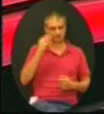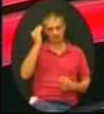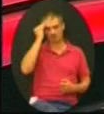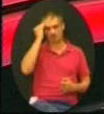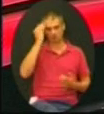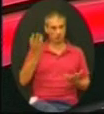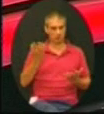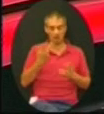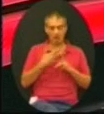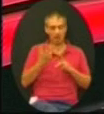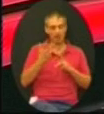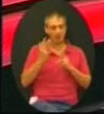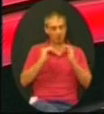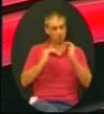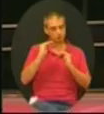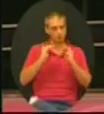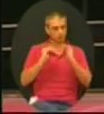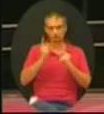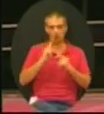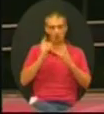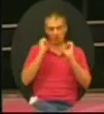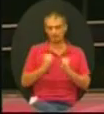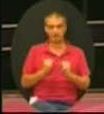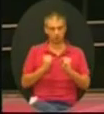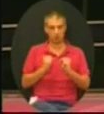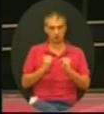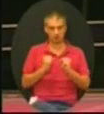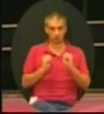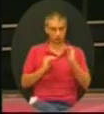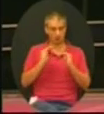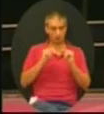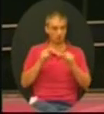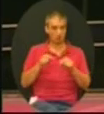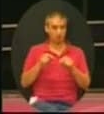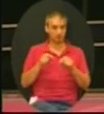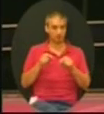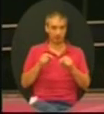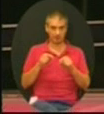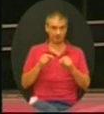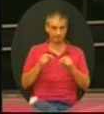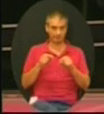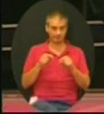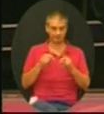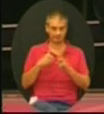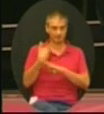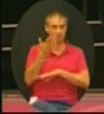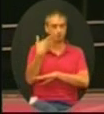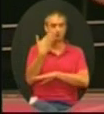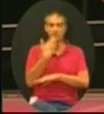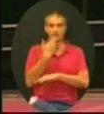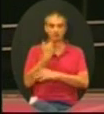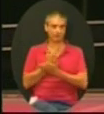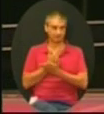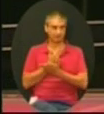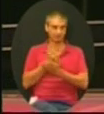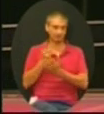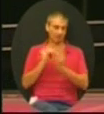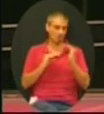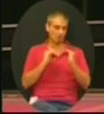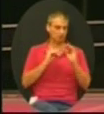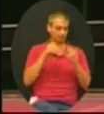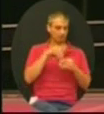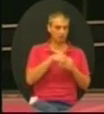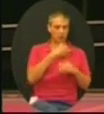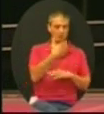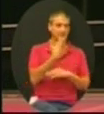לזכור רק את הפרופורציות. זאת אומרת, לא בטוח שהפרופורציה מחוץ למדינת ישראל היא הפרופורציה